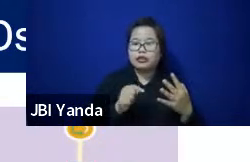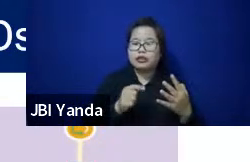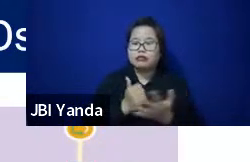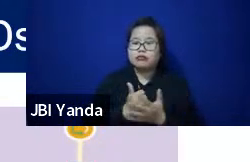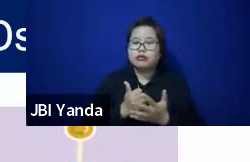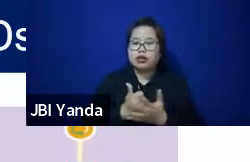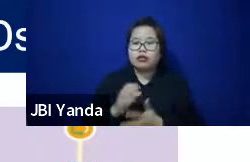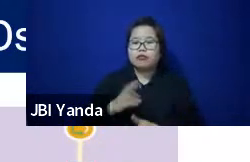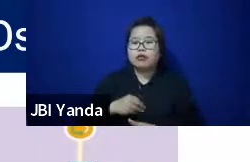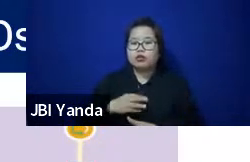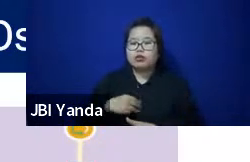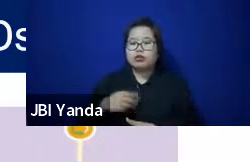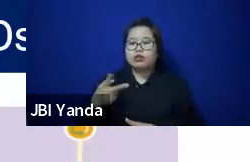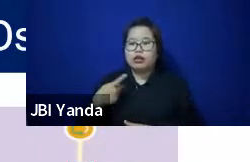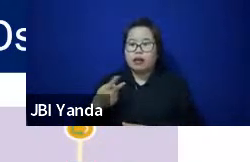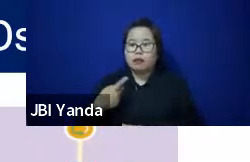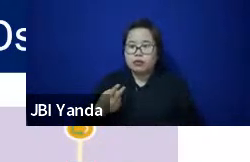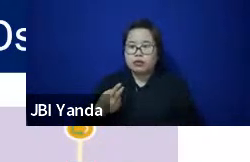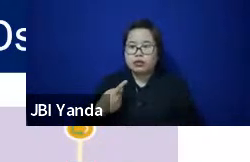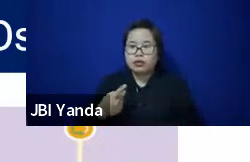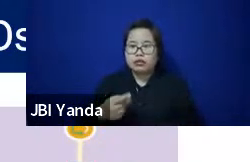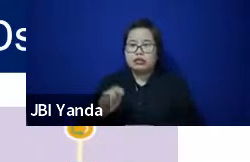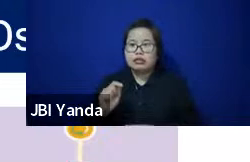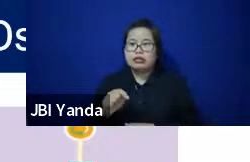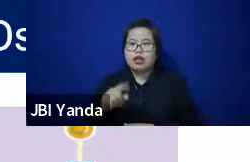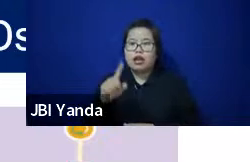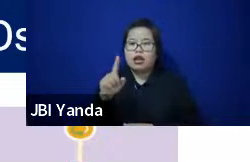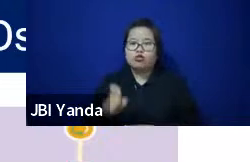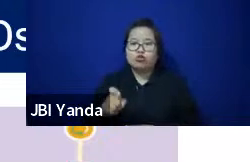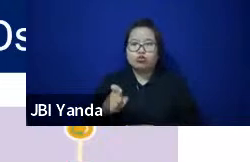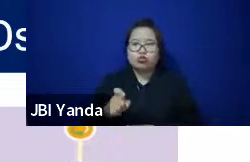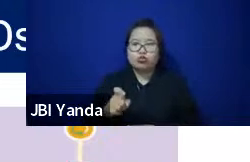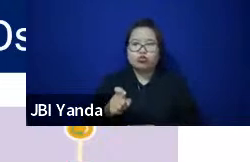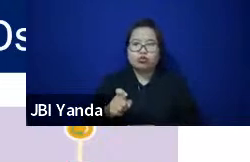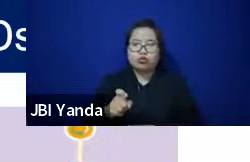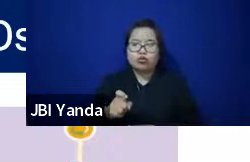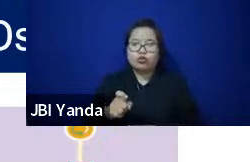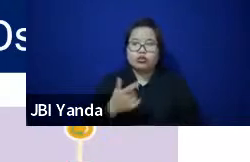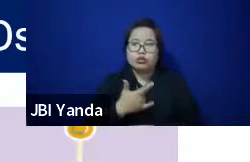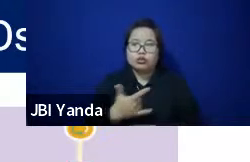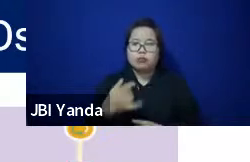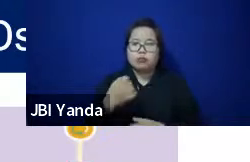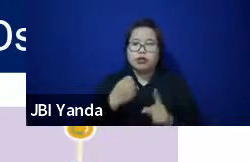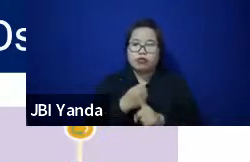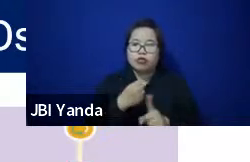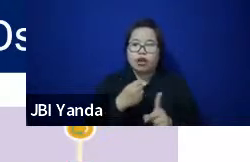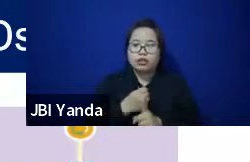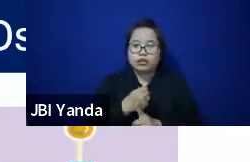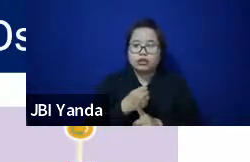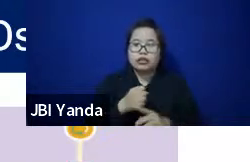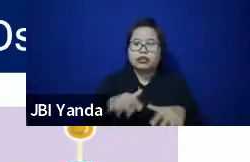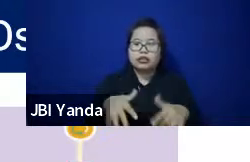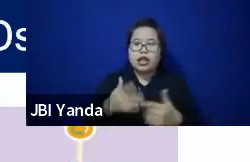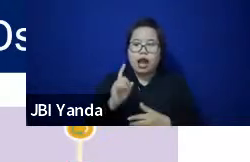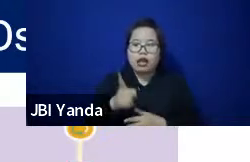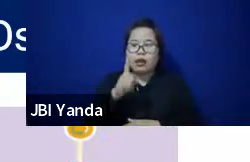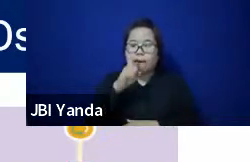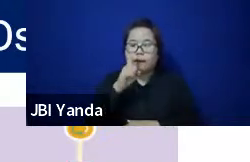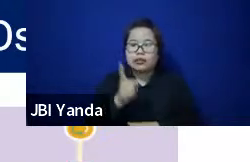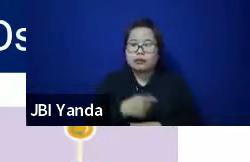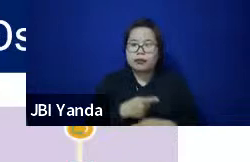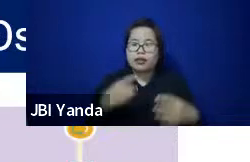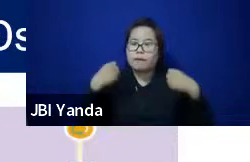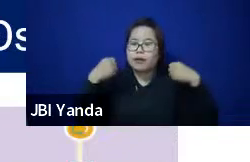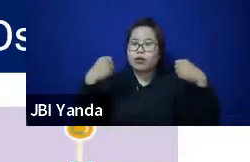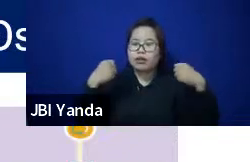menurut kami itu harus terus dilakukan advokasi sehingga ada percepatan